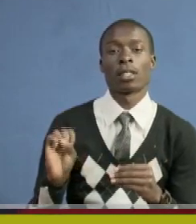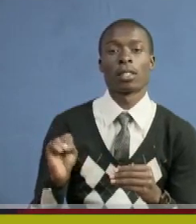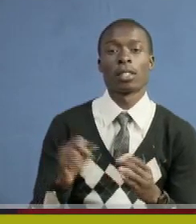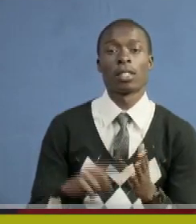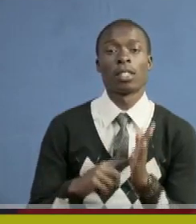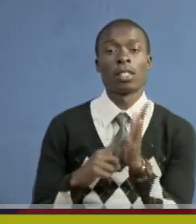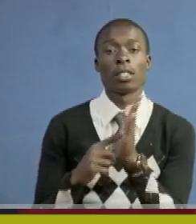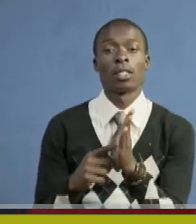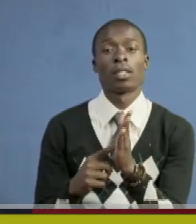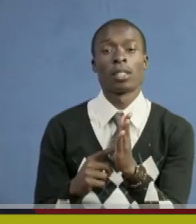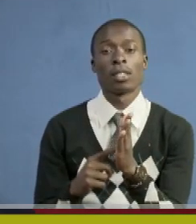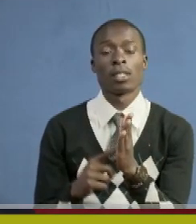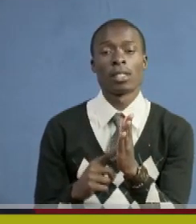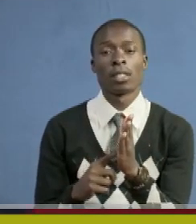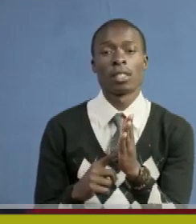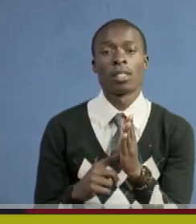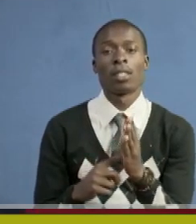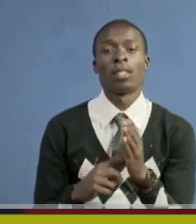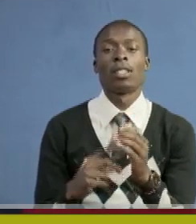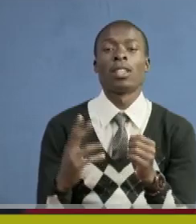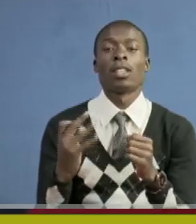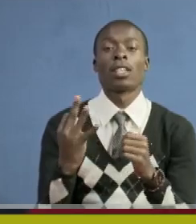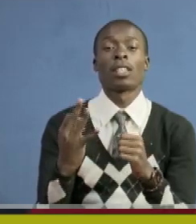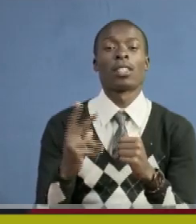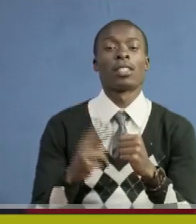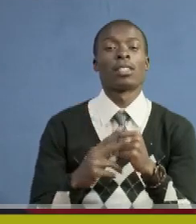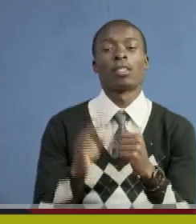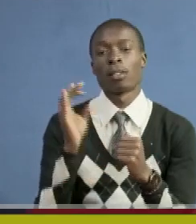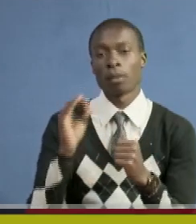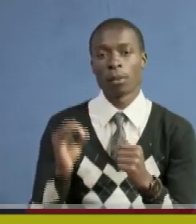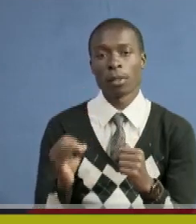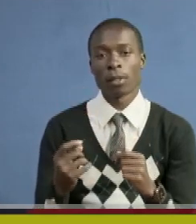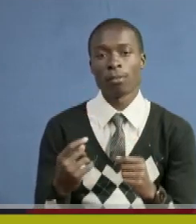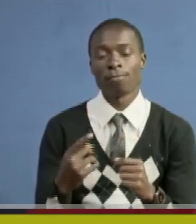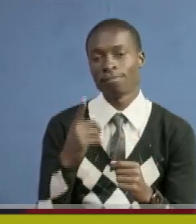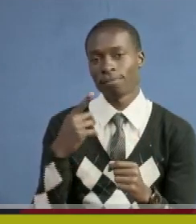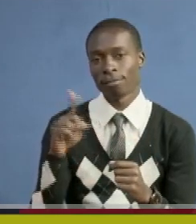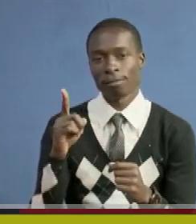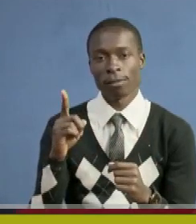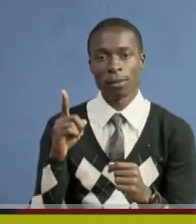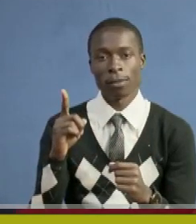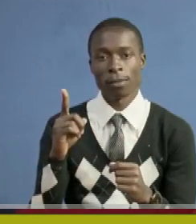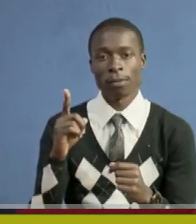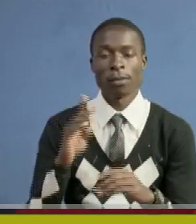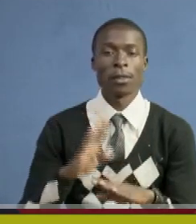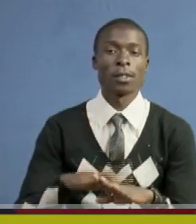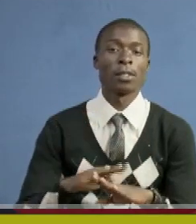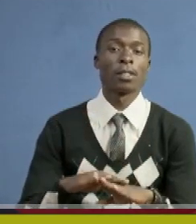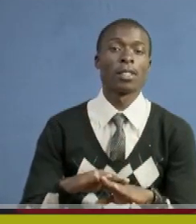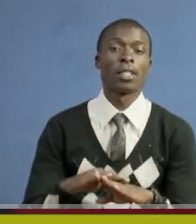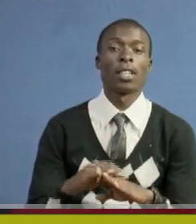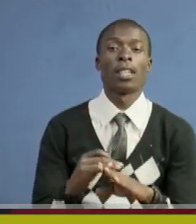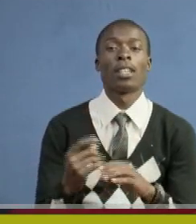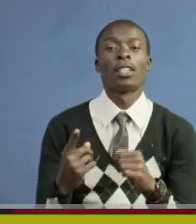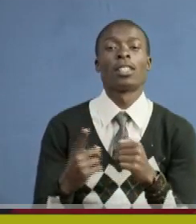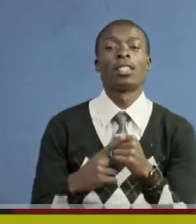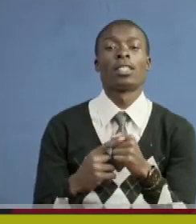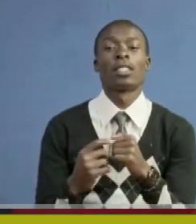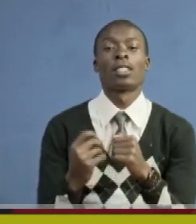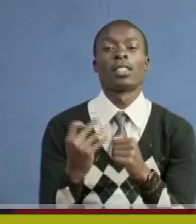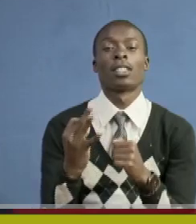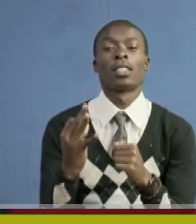that 37% of the samples was okay and 63% they had